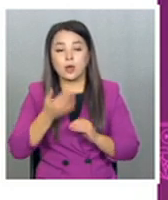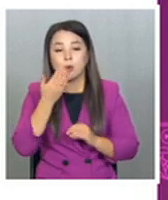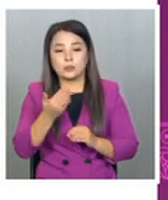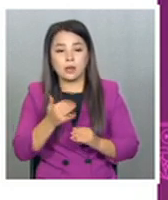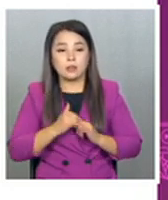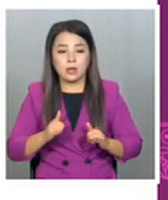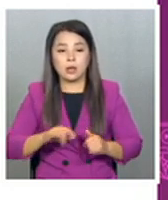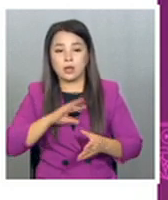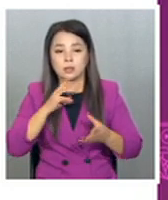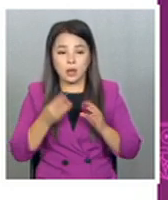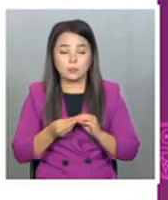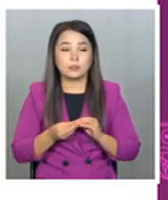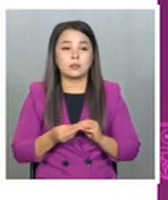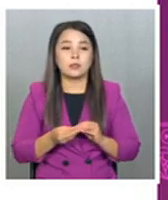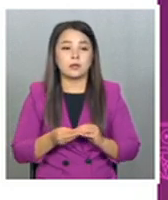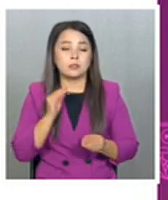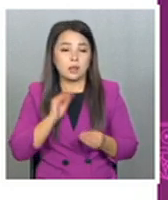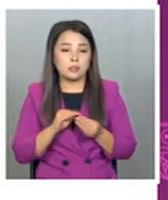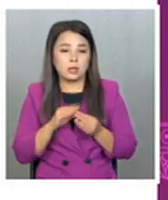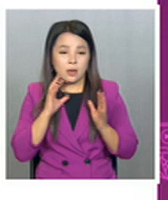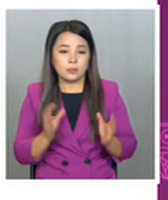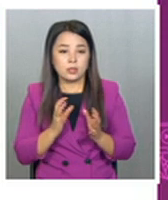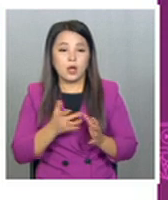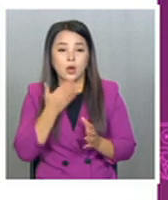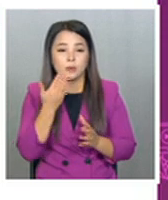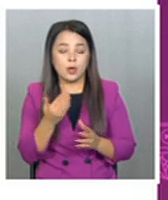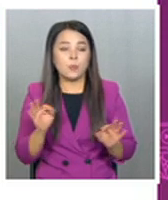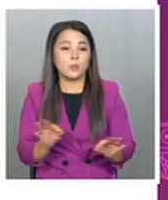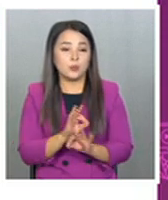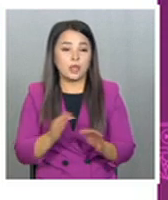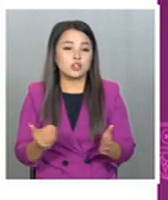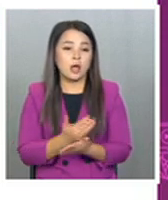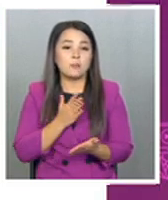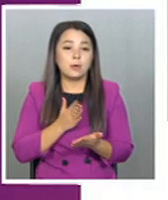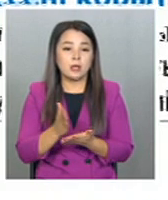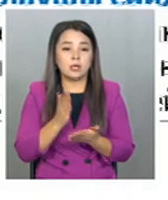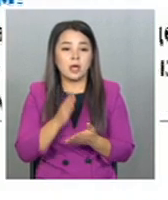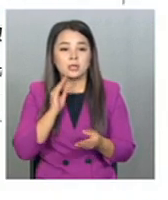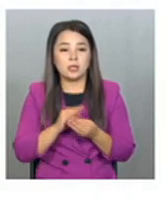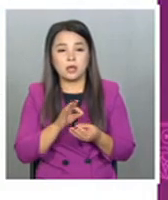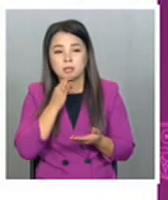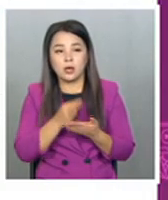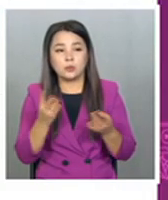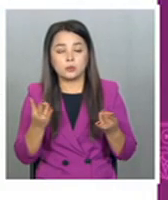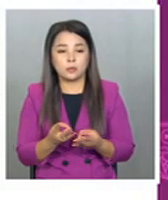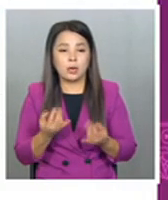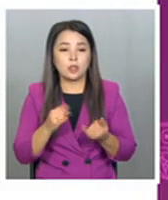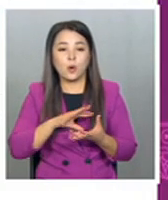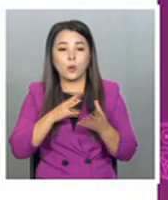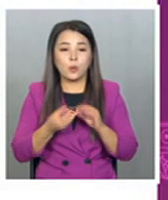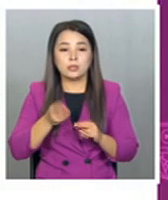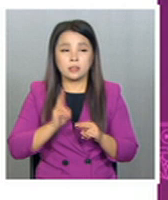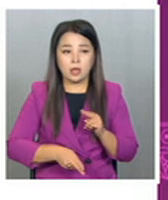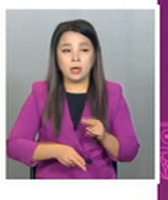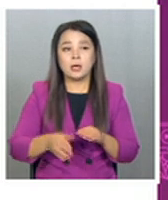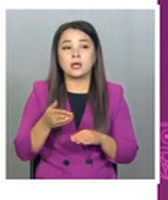болмысымызды сақтап дамуы үшін бізге ұлттық музыканы жаңа бағытта жаңғыртып тұрған жөн. Қорытынды бөлімде кіріспе